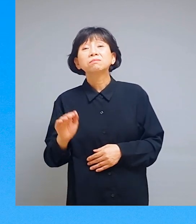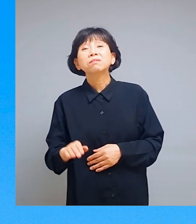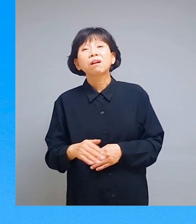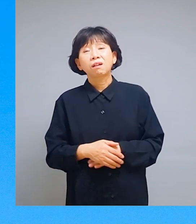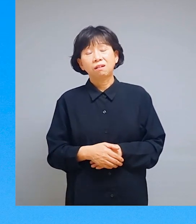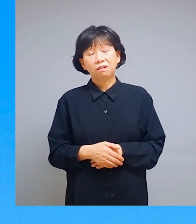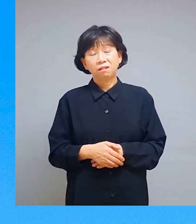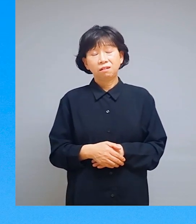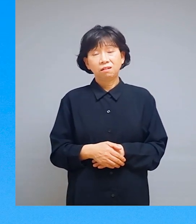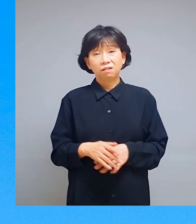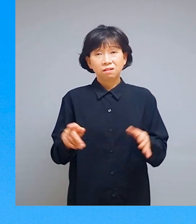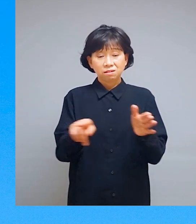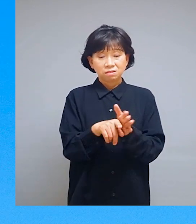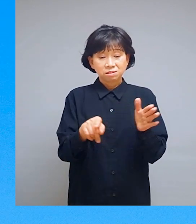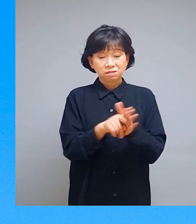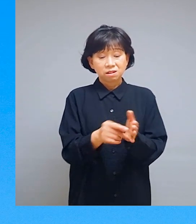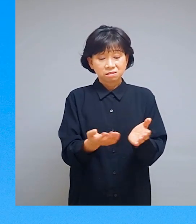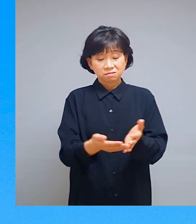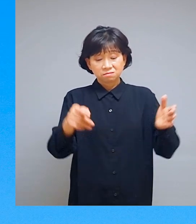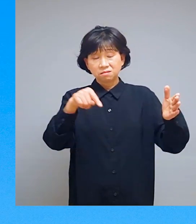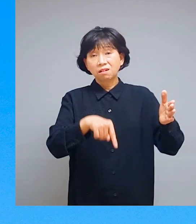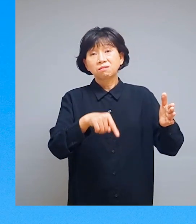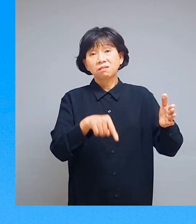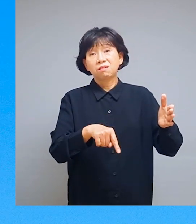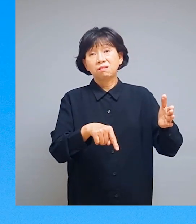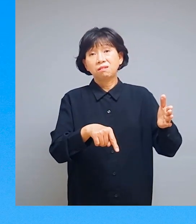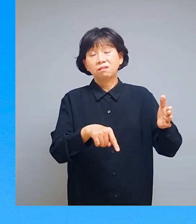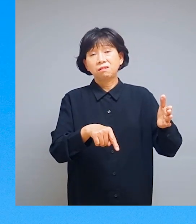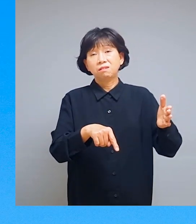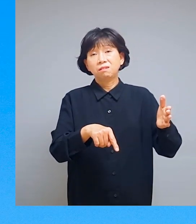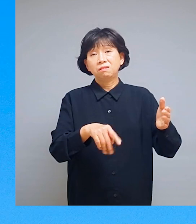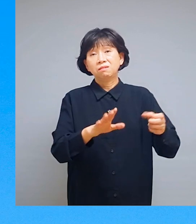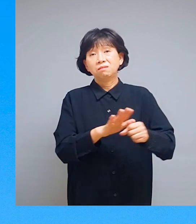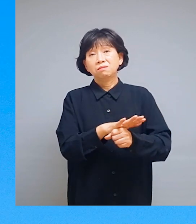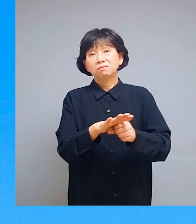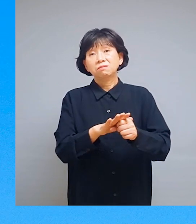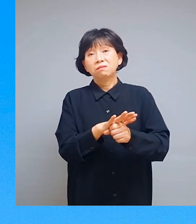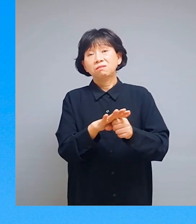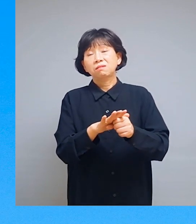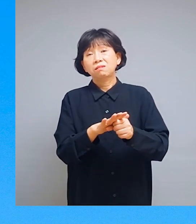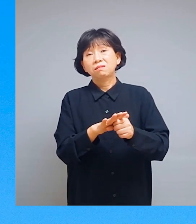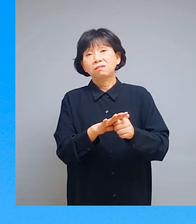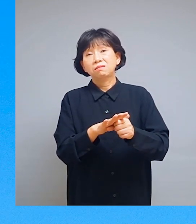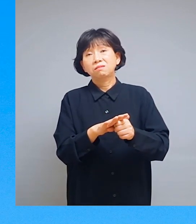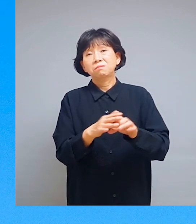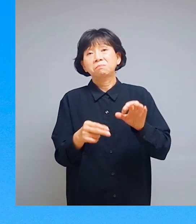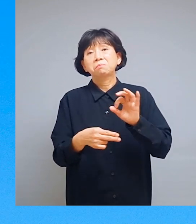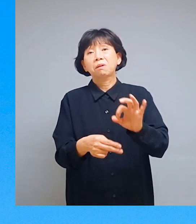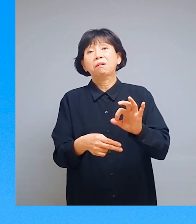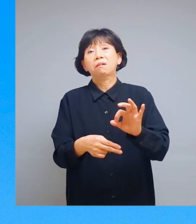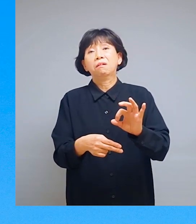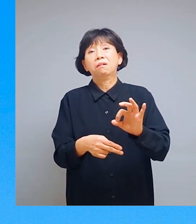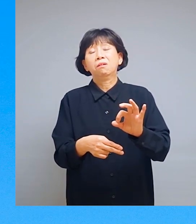그 신앙이라는 그릇 안에 사랑은 식어버린